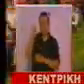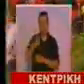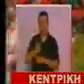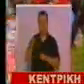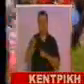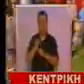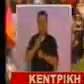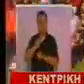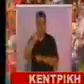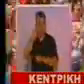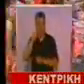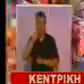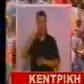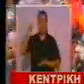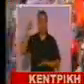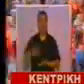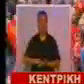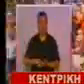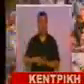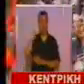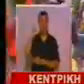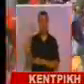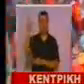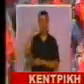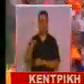δικαιώματα, φορολογικό και εξωτερική πολιτική.